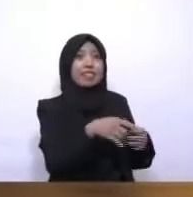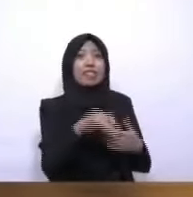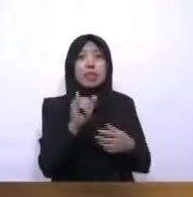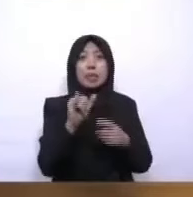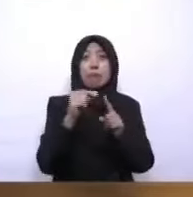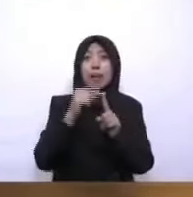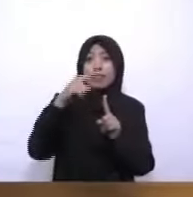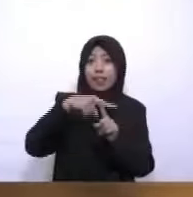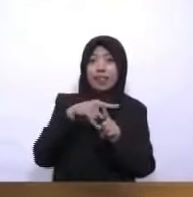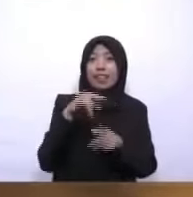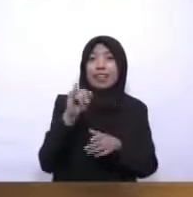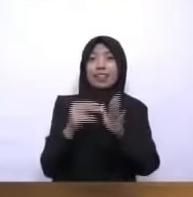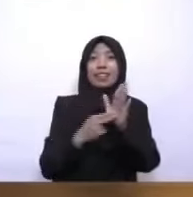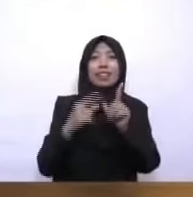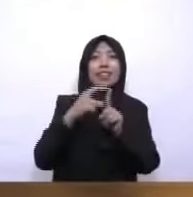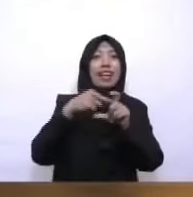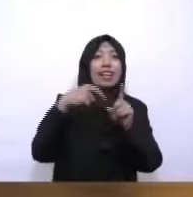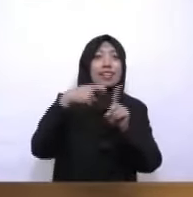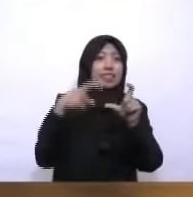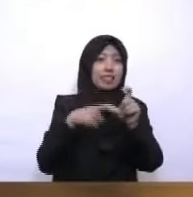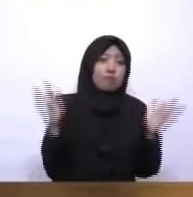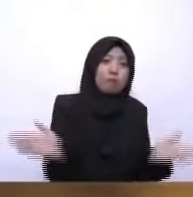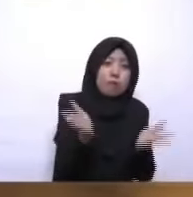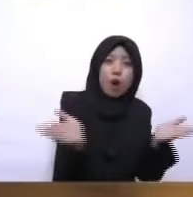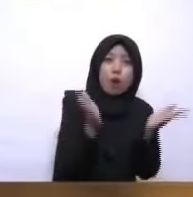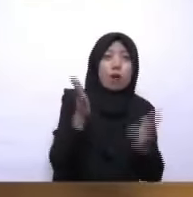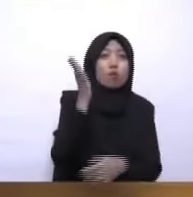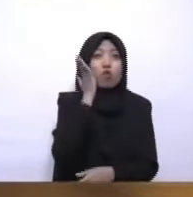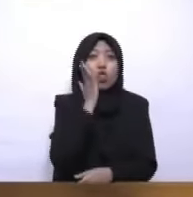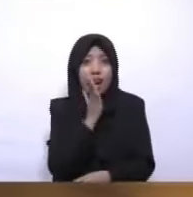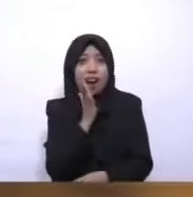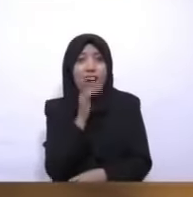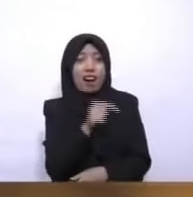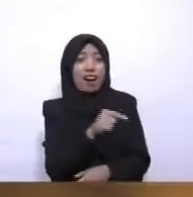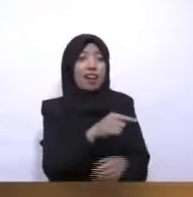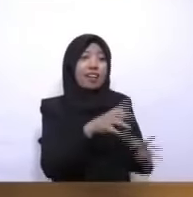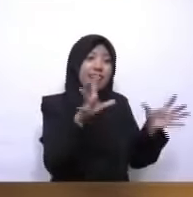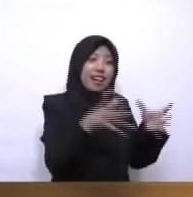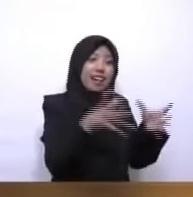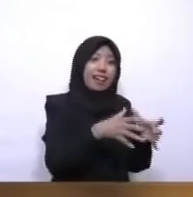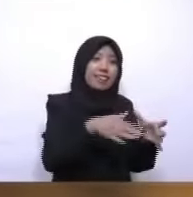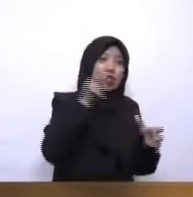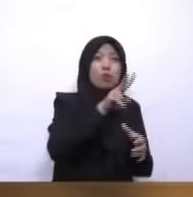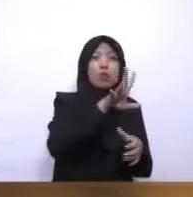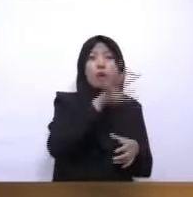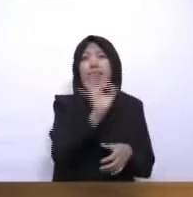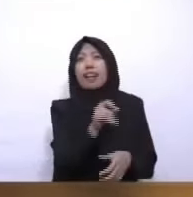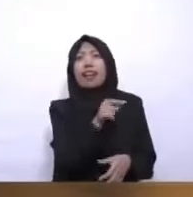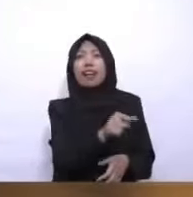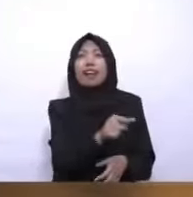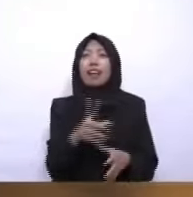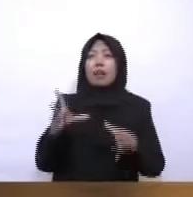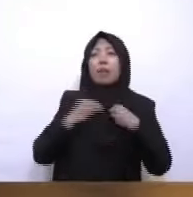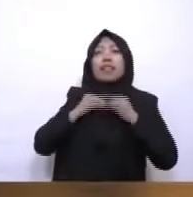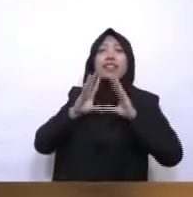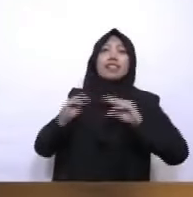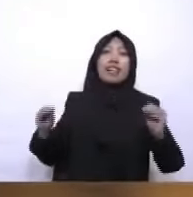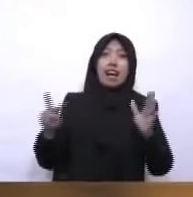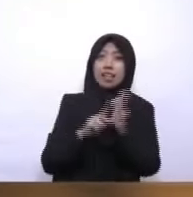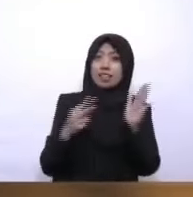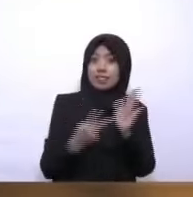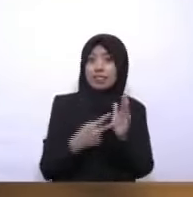atau Indeks Pembangunan Pemuda karena pengangguran. Kalau dari generasi Z hanya 25% yang bisa mendapatkan pekerjaan. Jadi kita